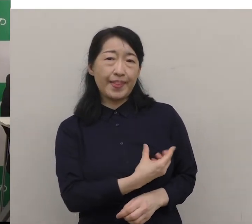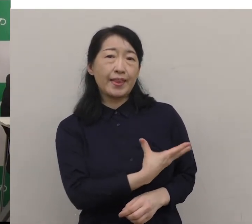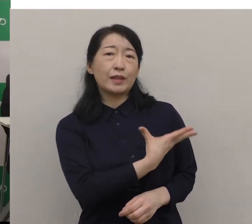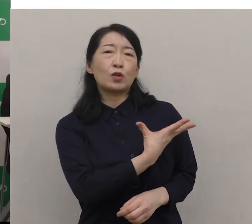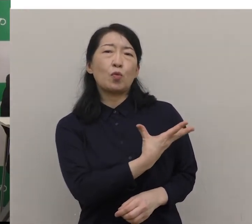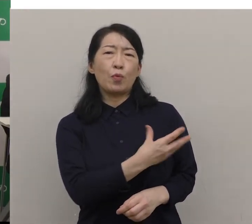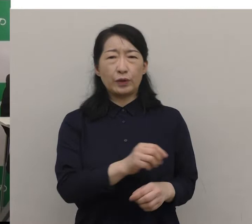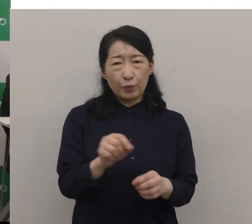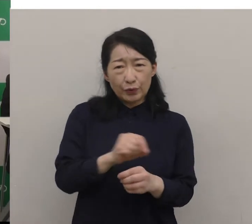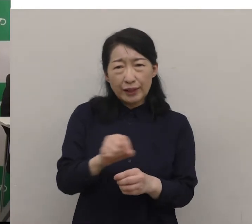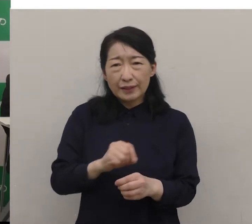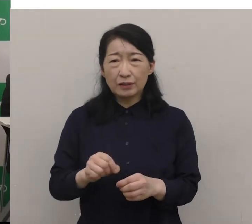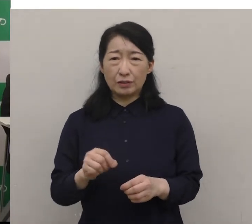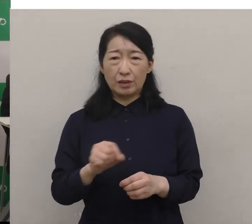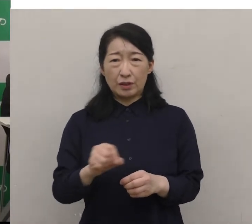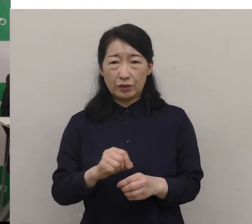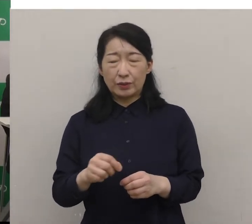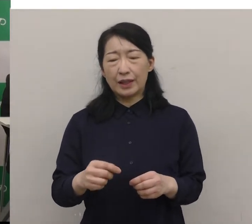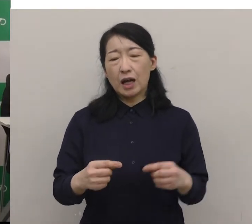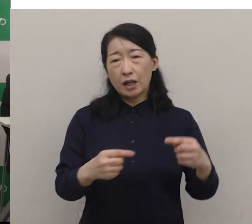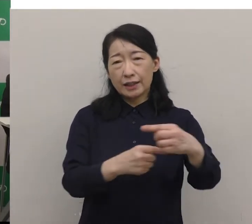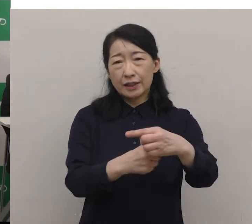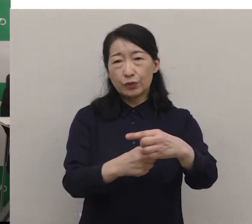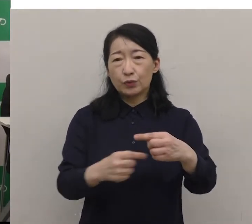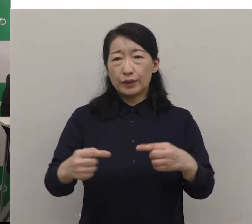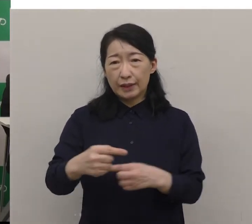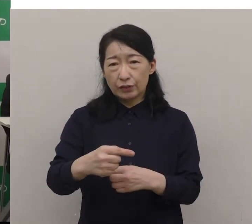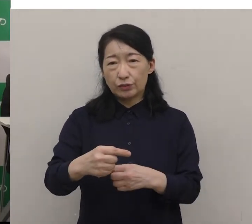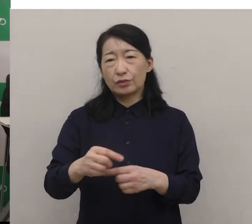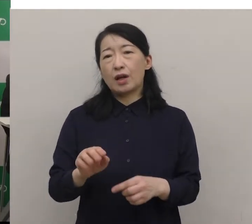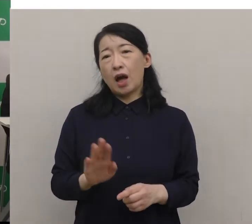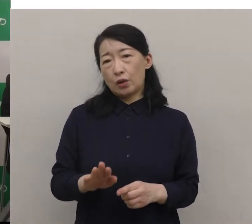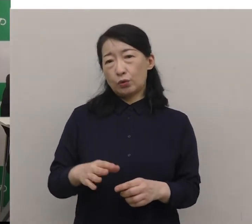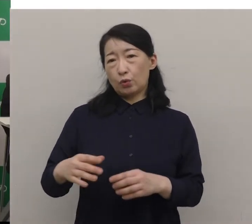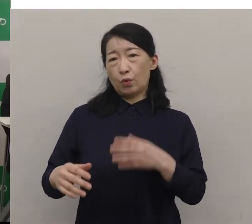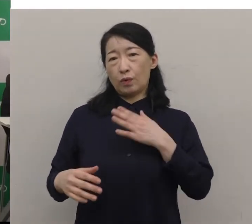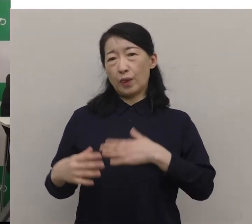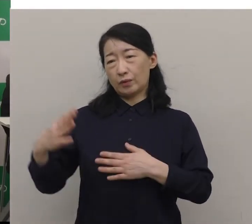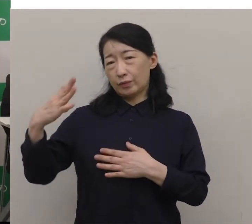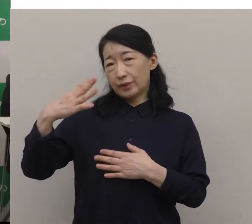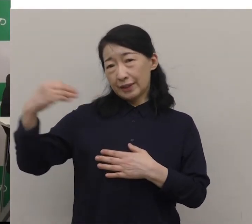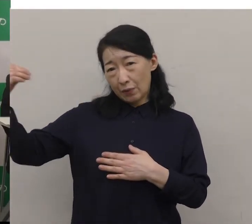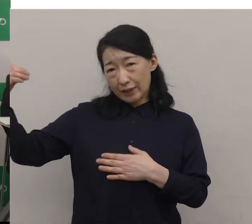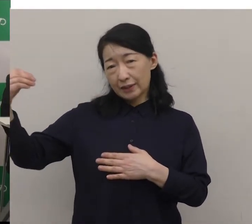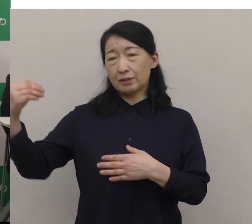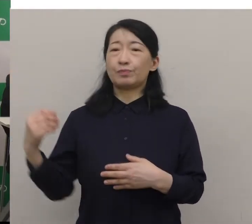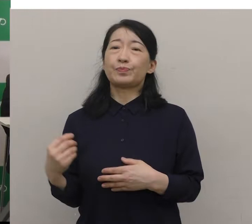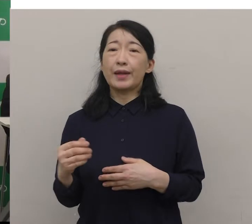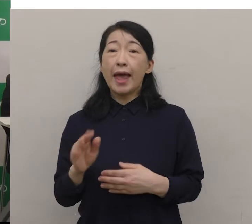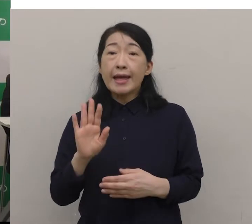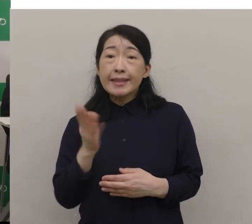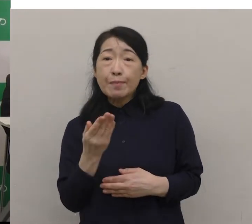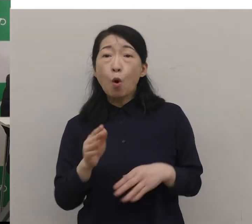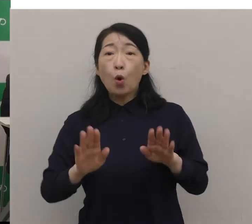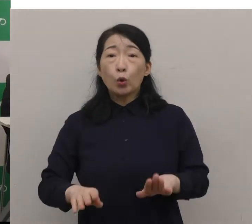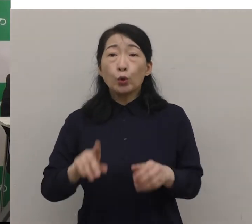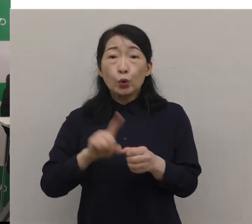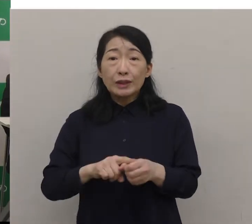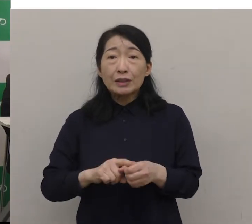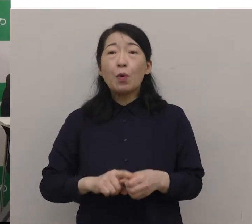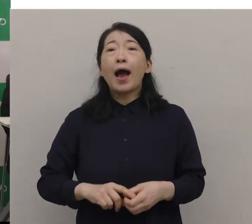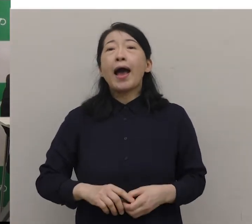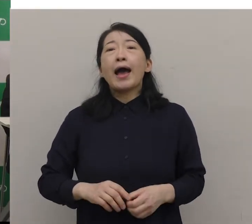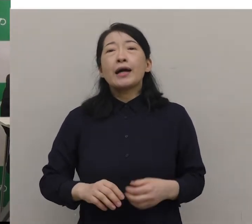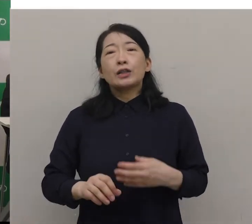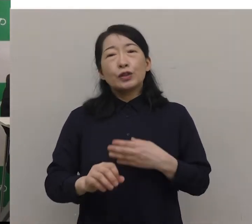連携がちょっとでも少しギクシャクになるとやっぱ伝わっちゃうんですよね。今年はそれがすごく横連携が取れてしっかりと書い